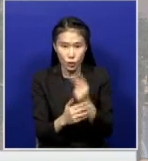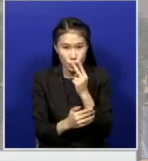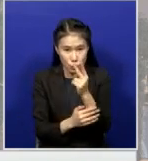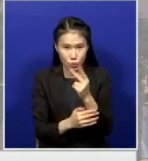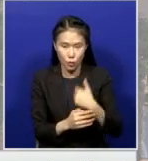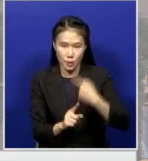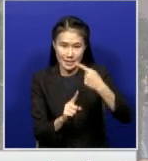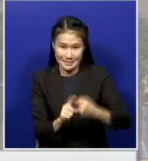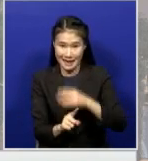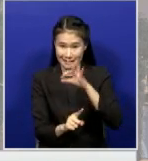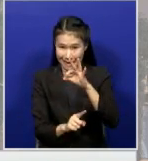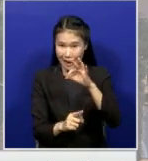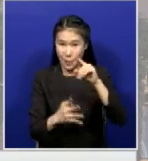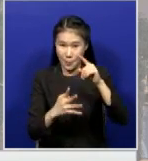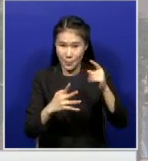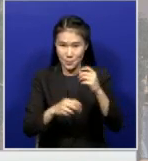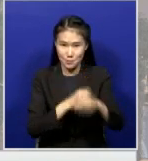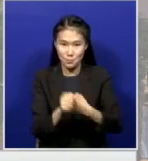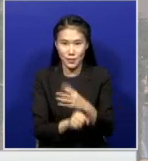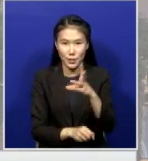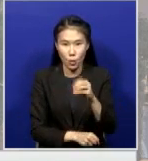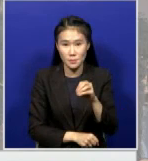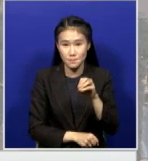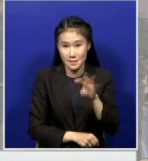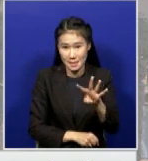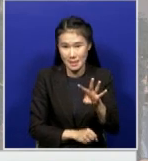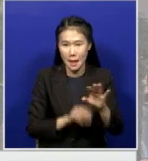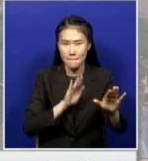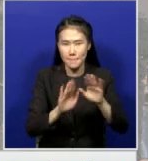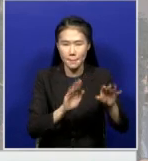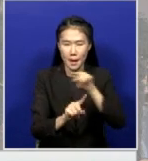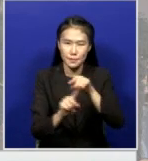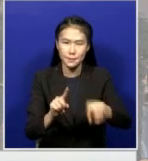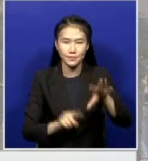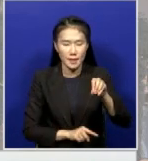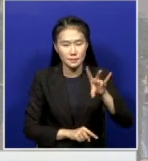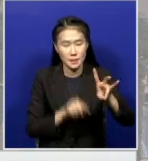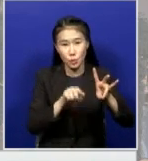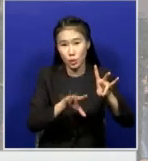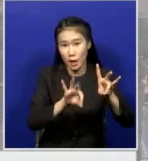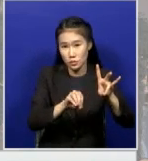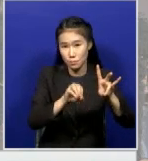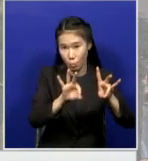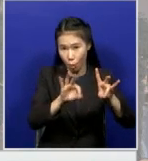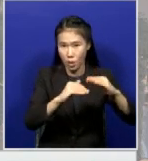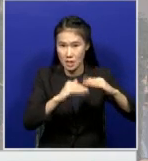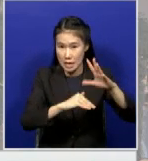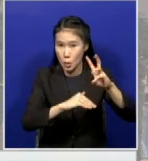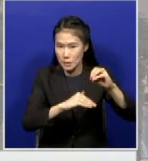สิ้นเดือนกันยายน2564มีสัดส่วนร้อยละ 57.96 ซึ่งไม่เกินกรอบร้อยละ60